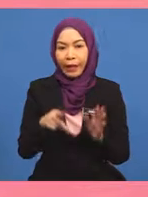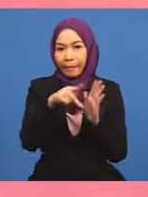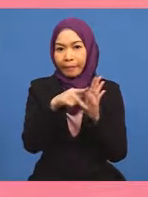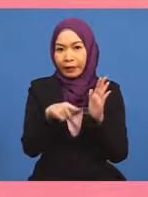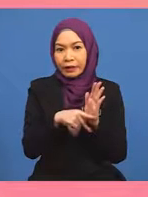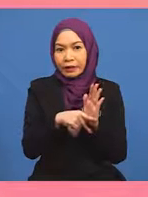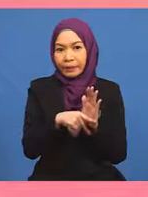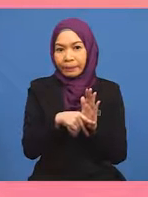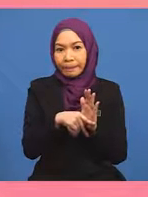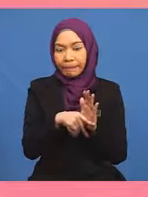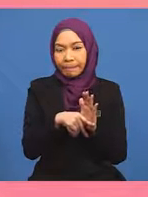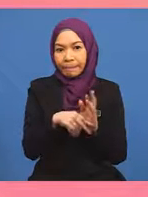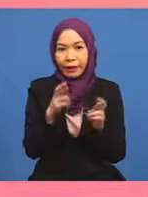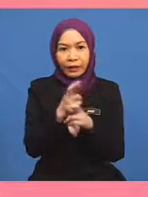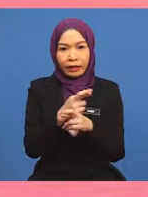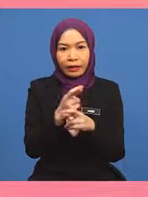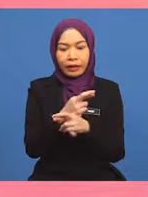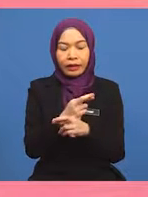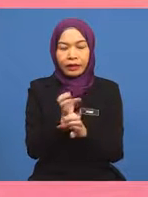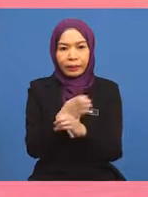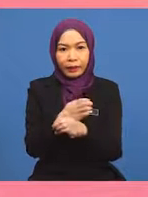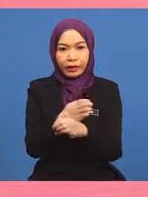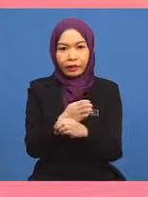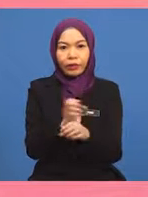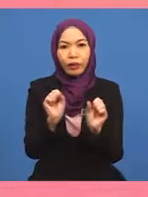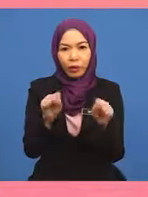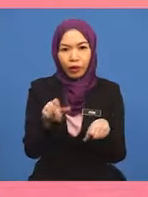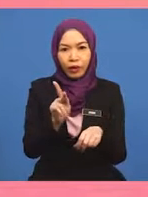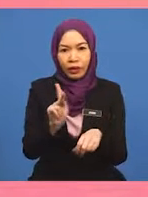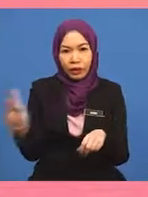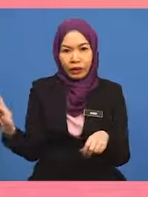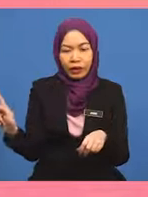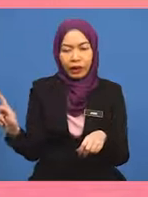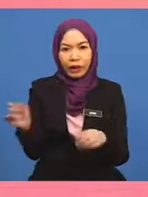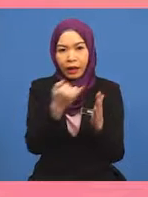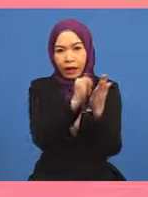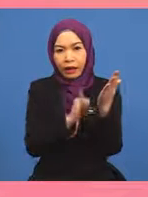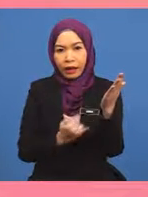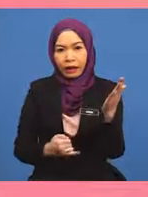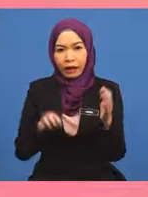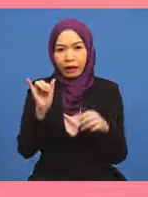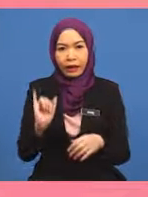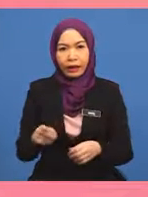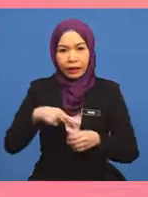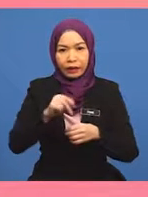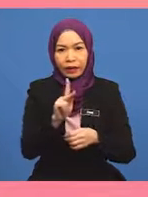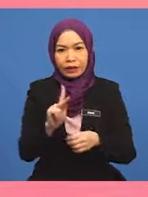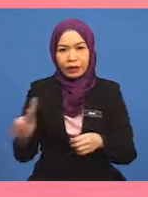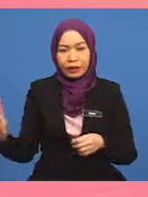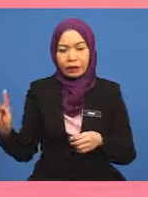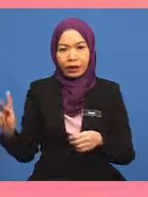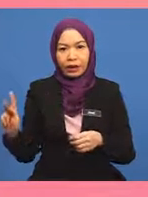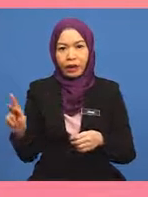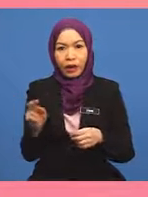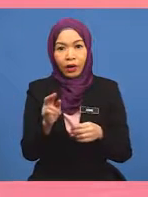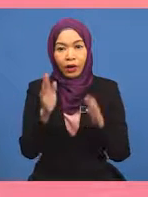Prinsip reka bentuk membolehkan lakaran yang dihasilkan oleh